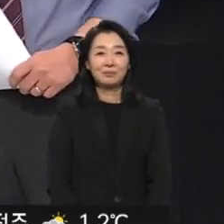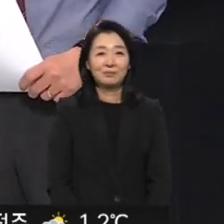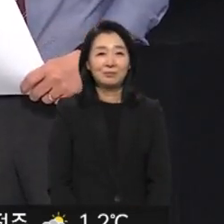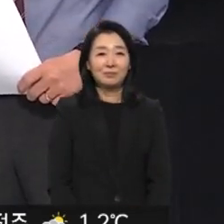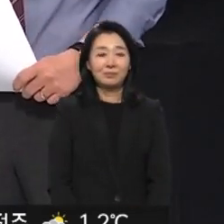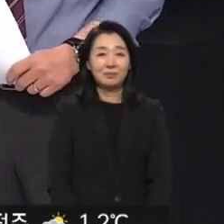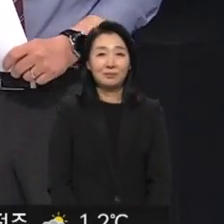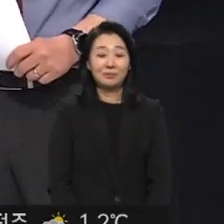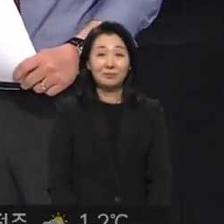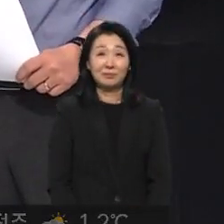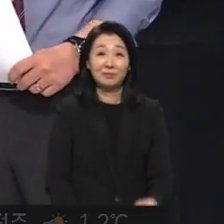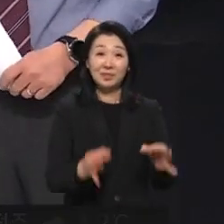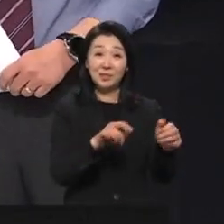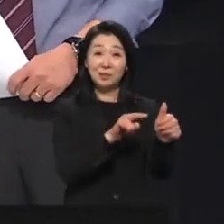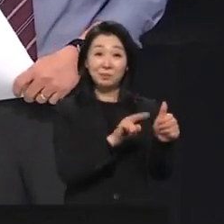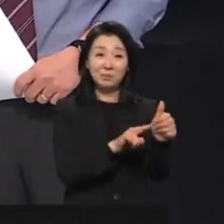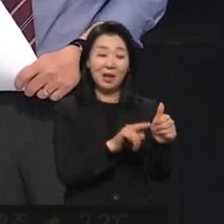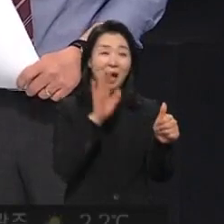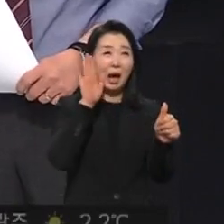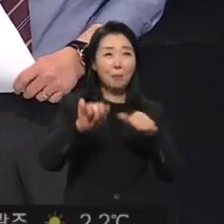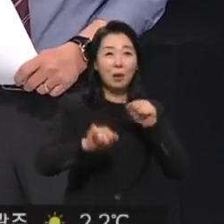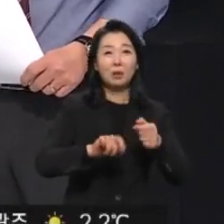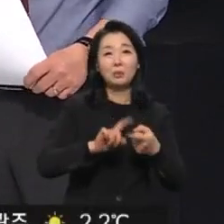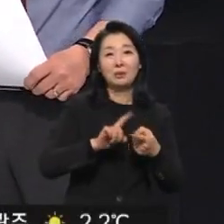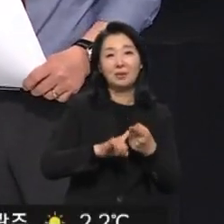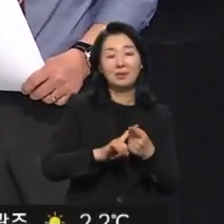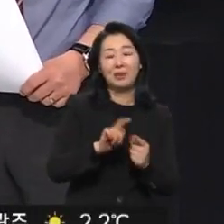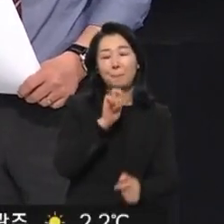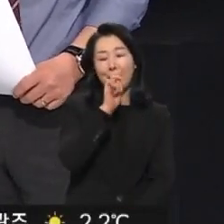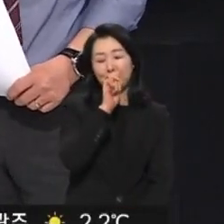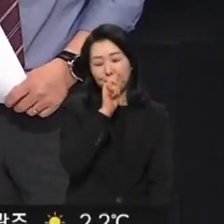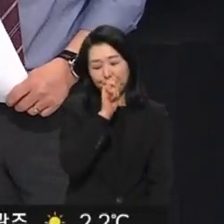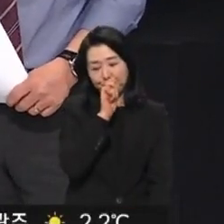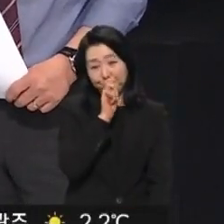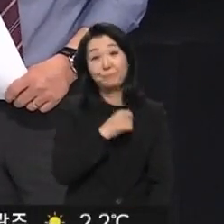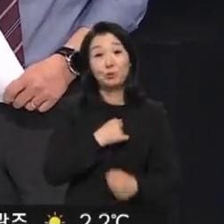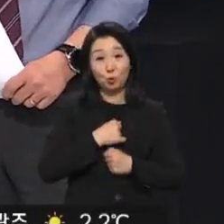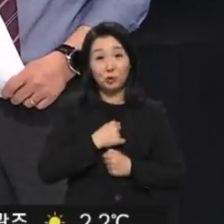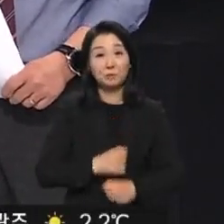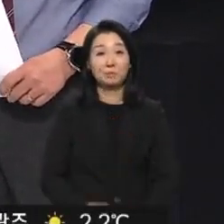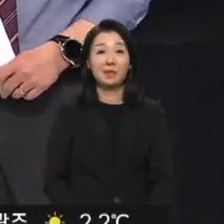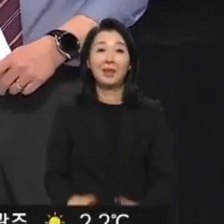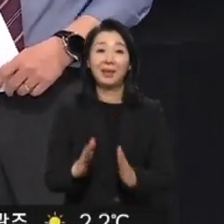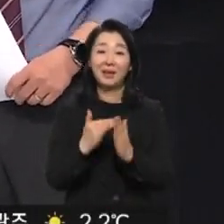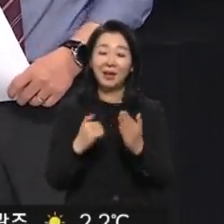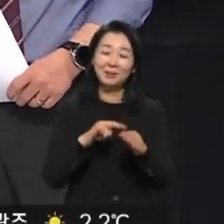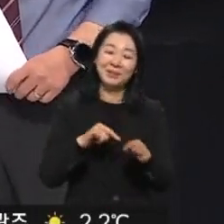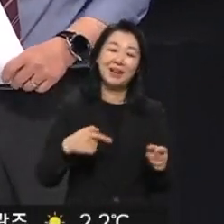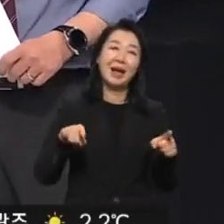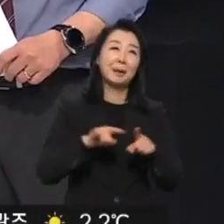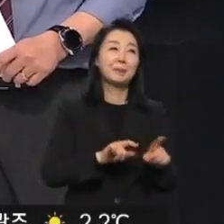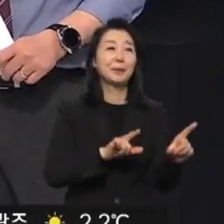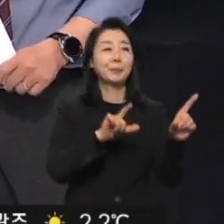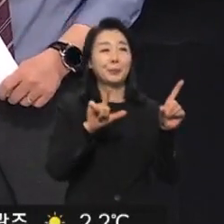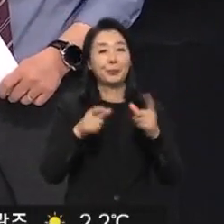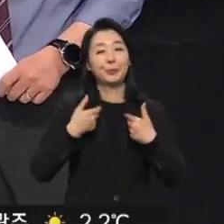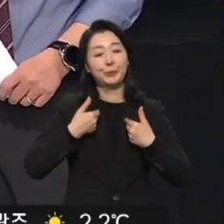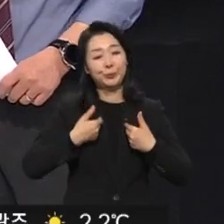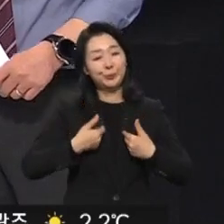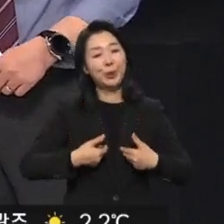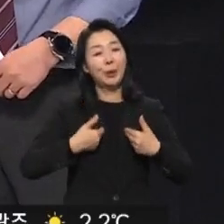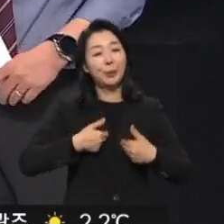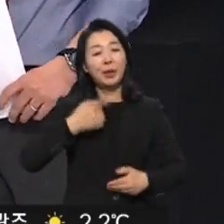김 전 지사는 본인의 향후 행보에 대해 일단 말을 아꼈는데요. 가족들과 시간을 보내며 차분하게